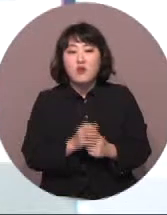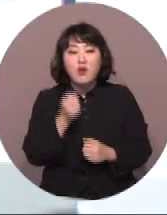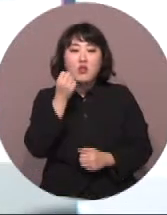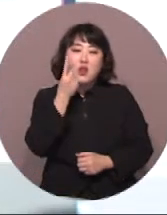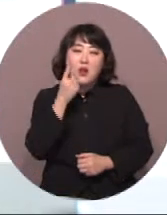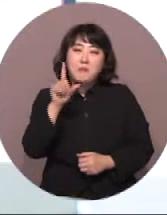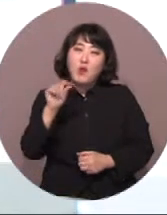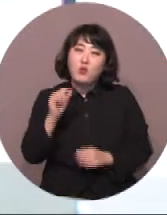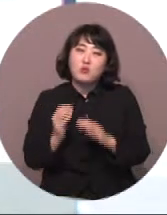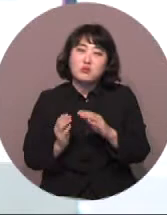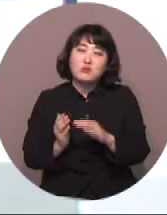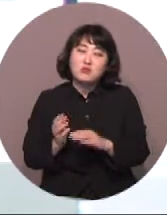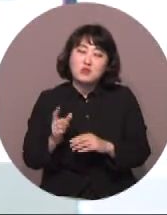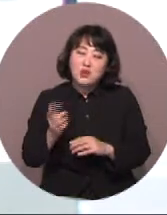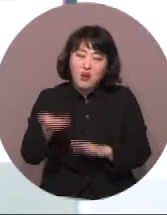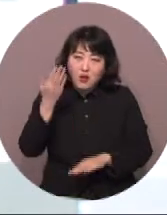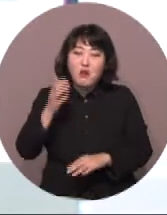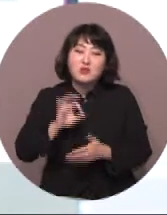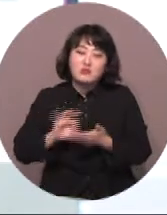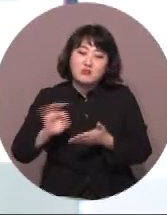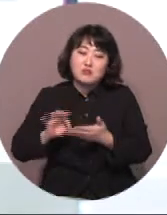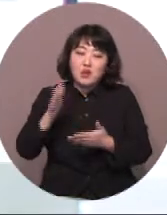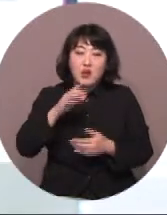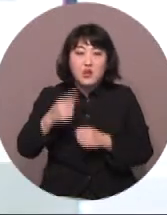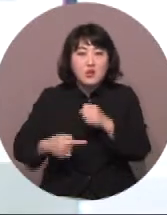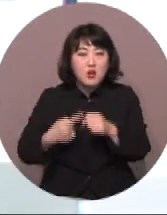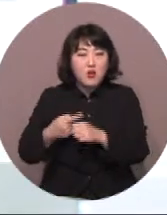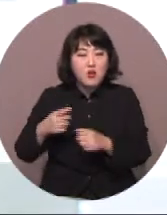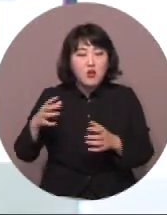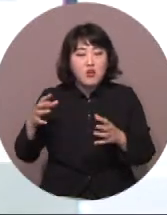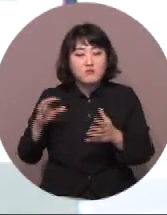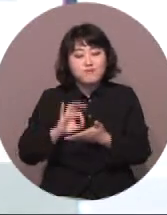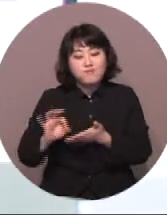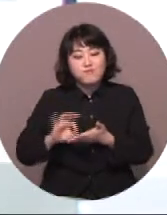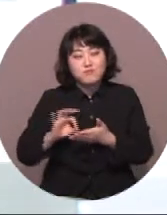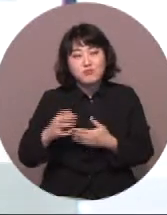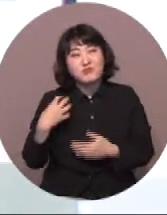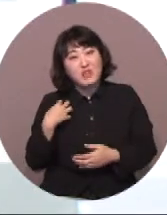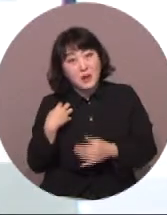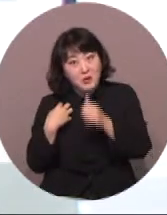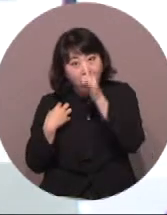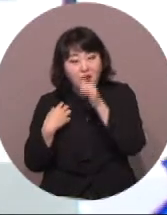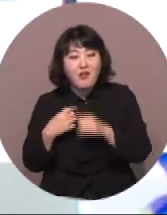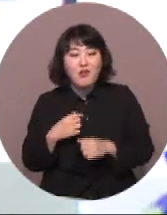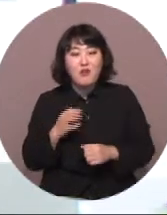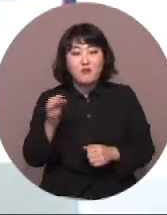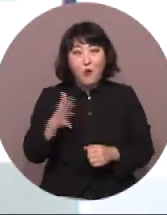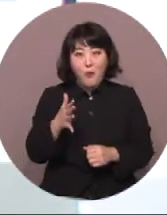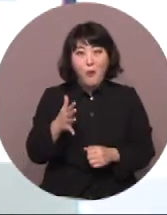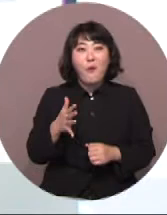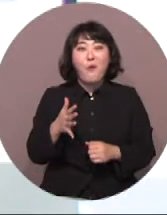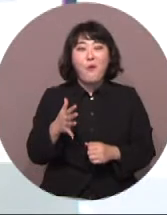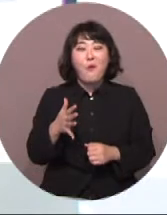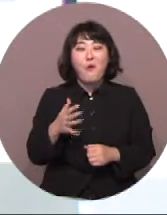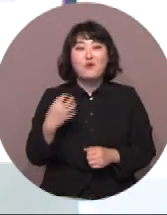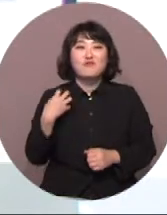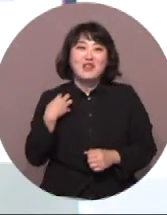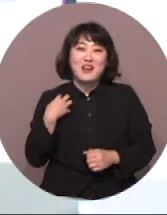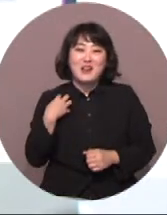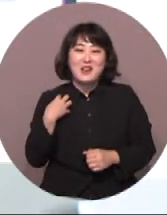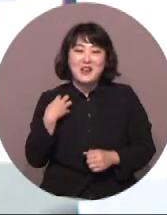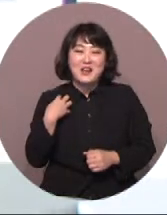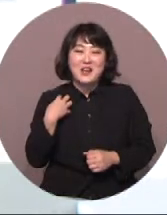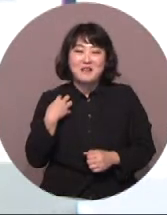이상씩 드는데 그걸 1년 동안 쓰니까 아무래도 부담이 조금 무료화 됐으니까 좀 부담이